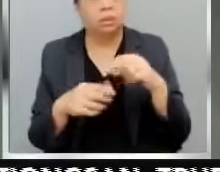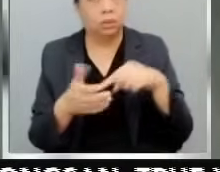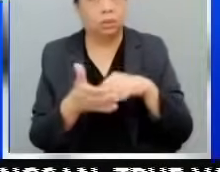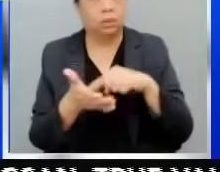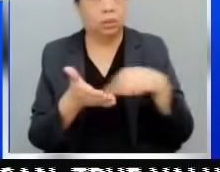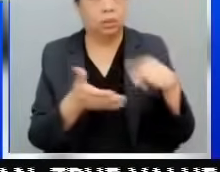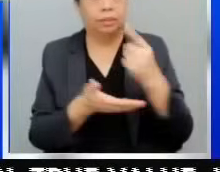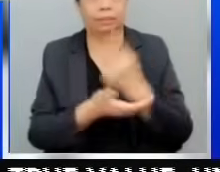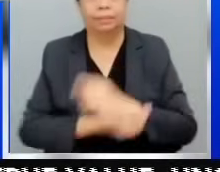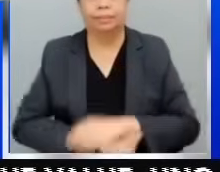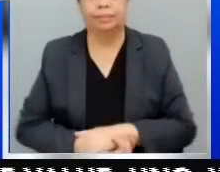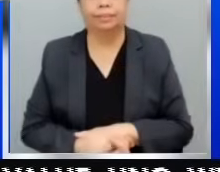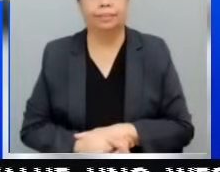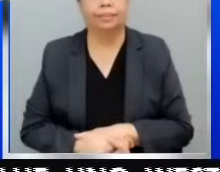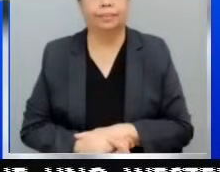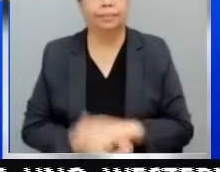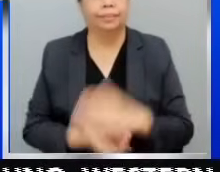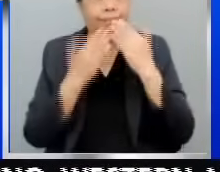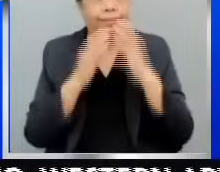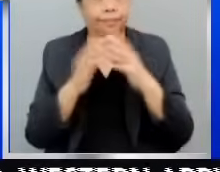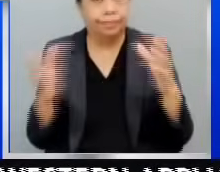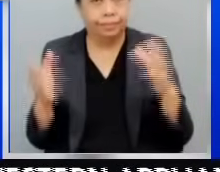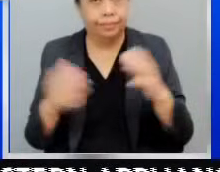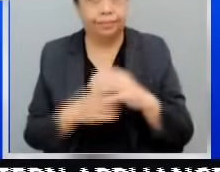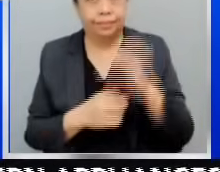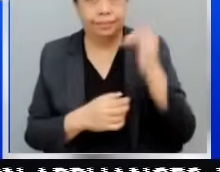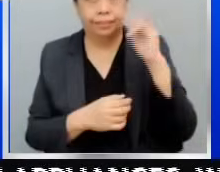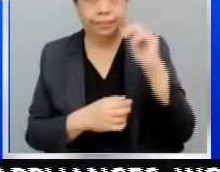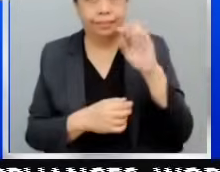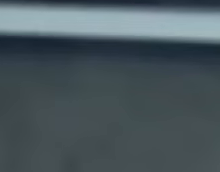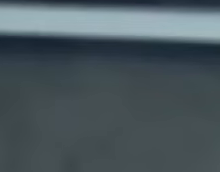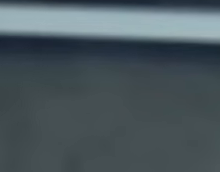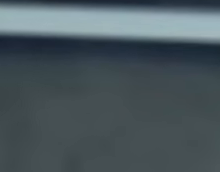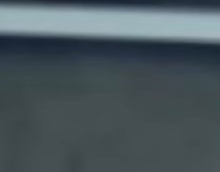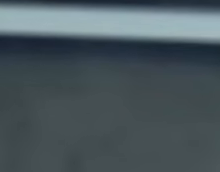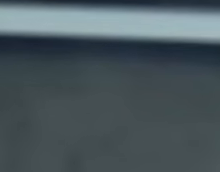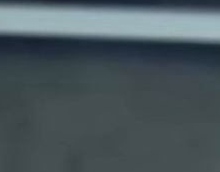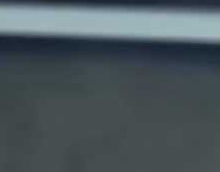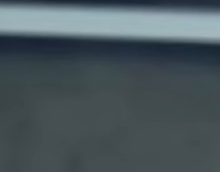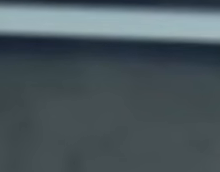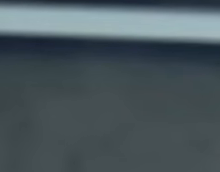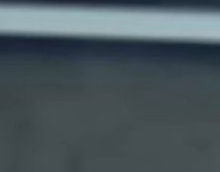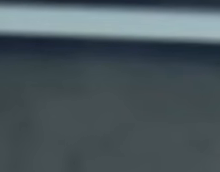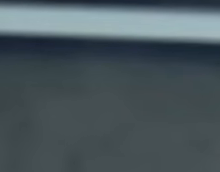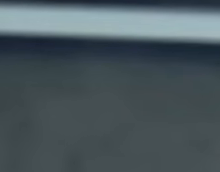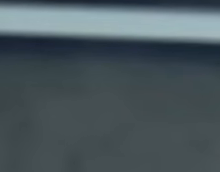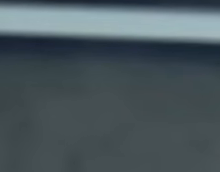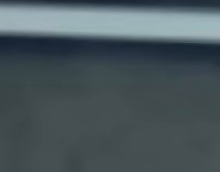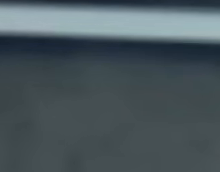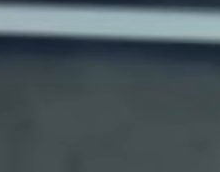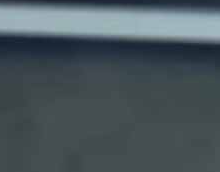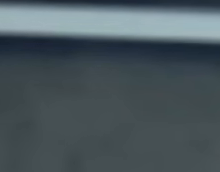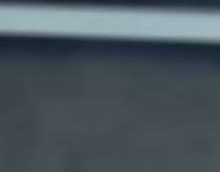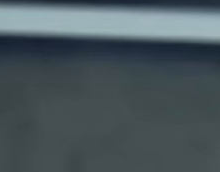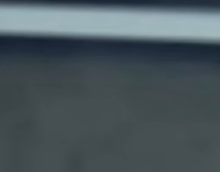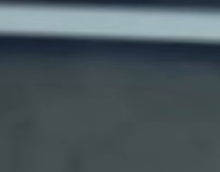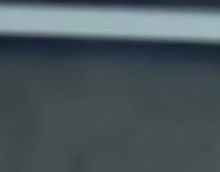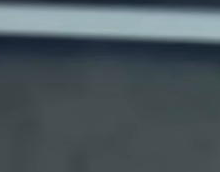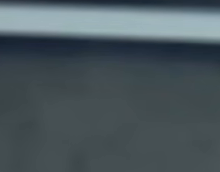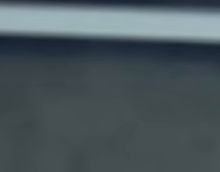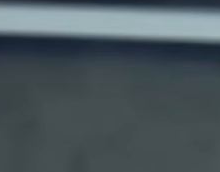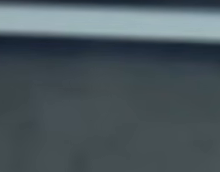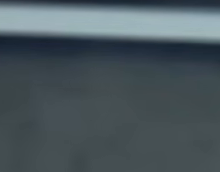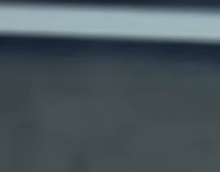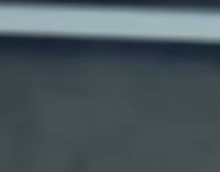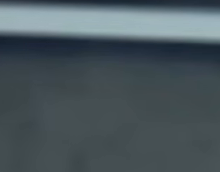Emil. Maraming salamat, Ian Cruz. Mga kapuso, samahan nyo kaming tumutok 24 oras. Bisitahin